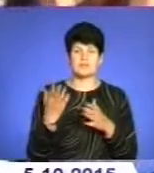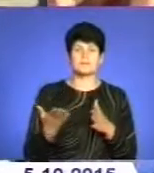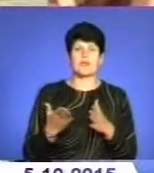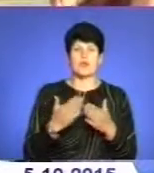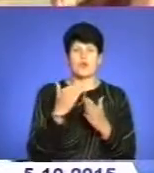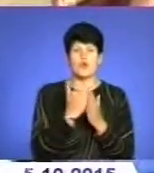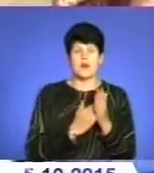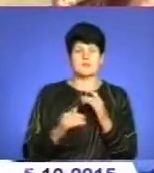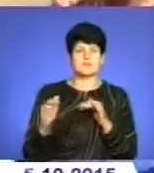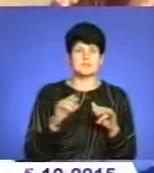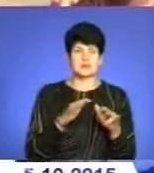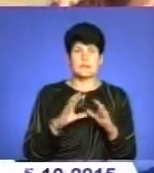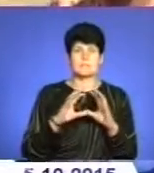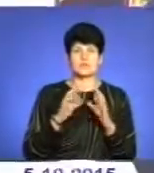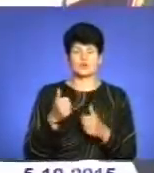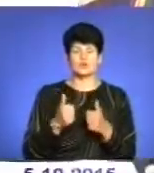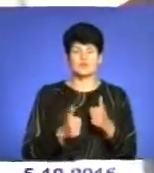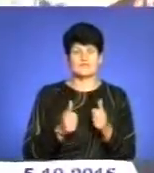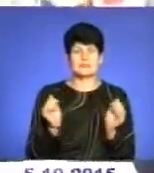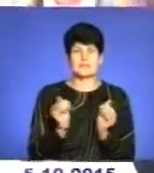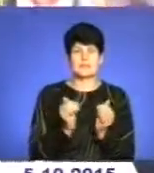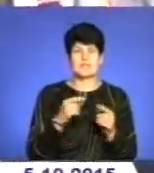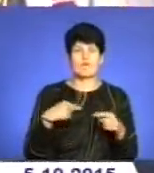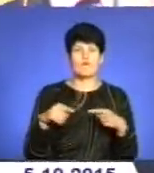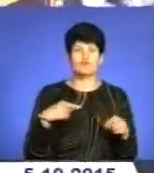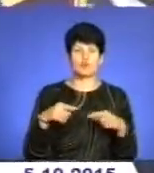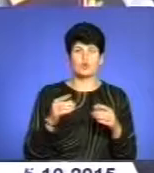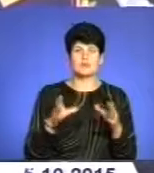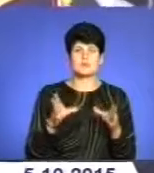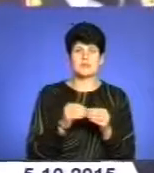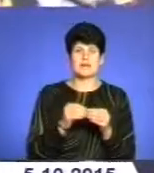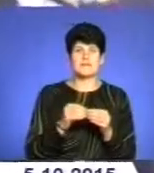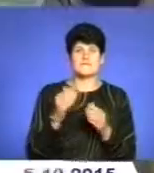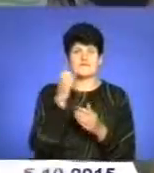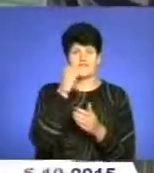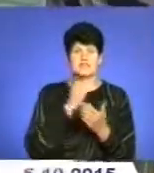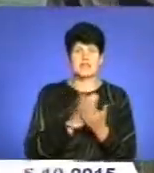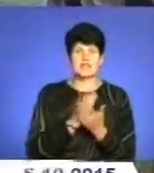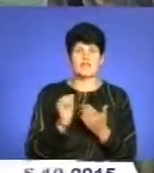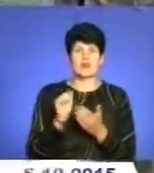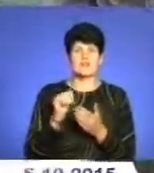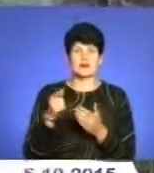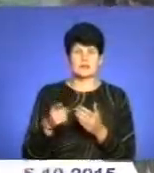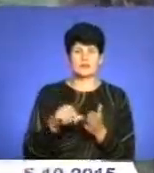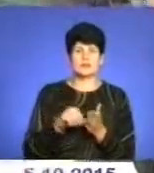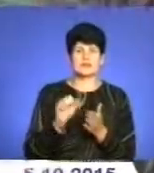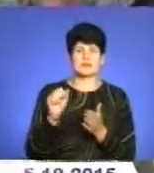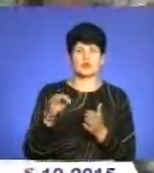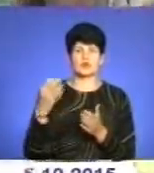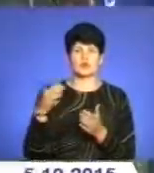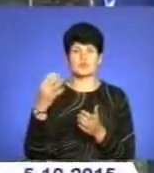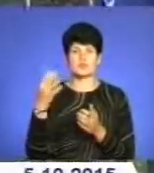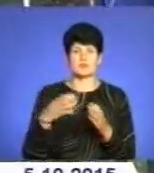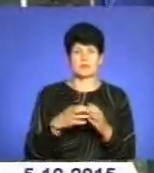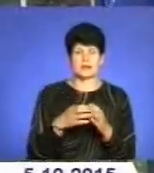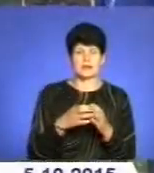– міжнародний турнір з міні-футболу, спілки ветеранів Афганістану, команд учасників АТО із 44-ї бригади,